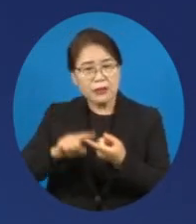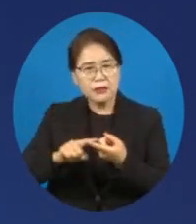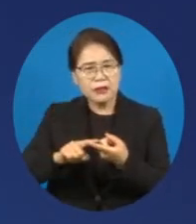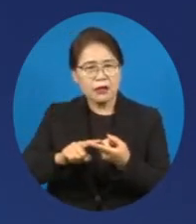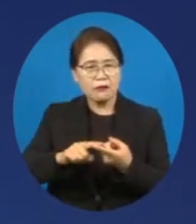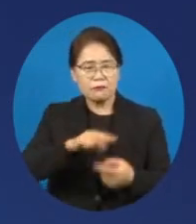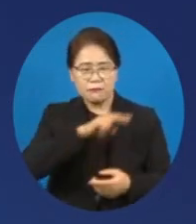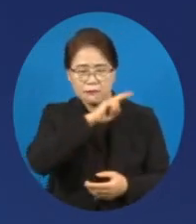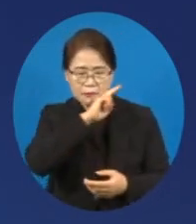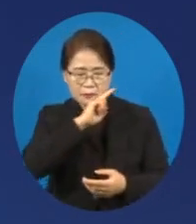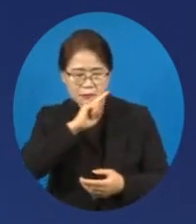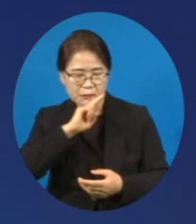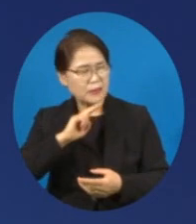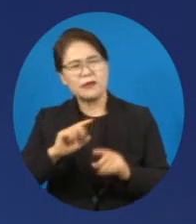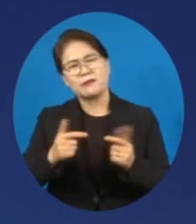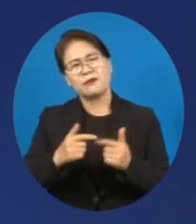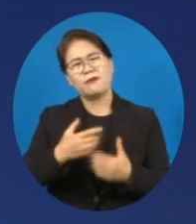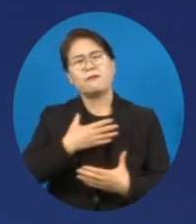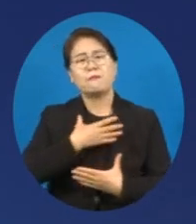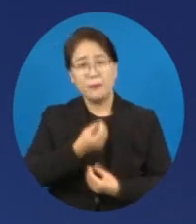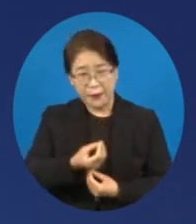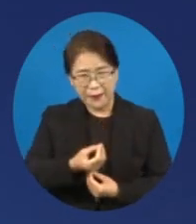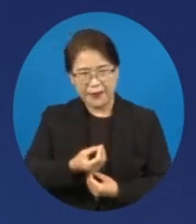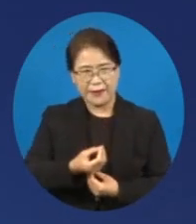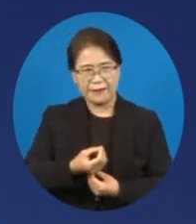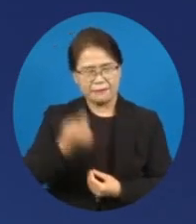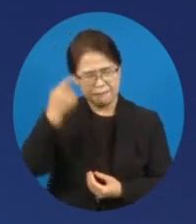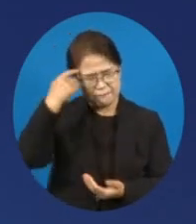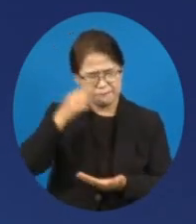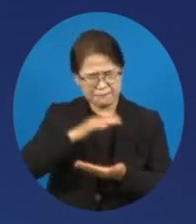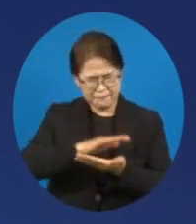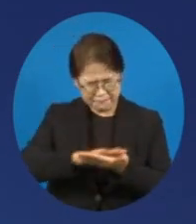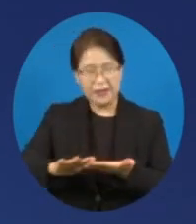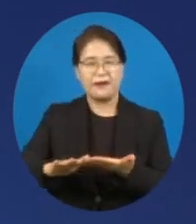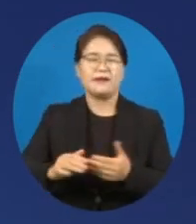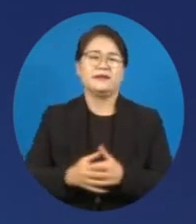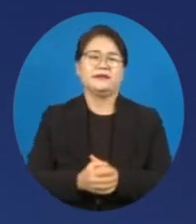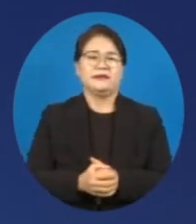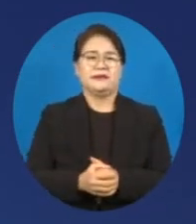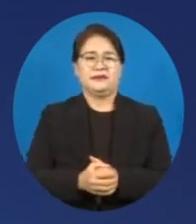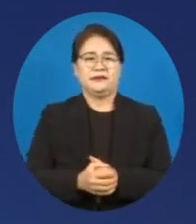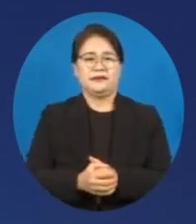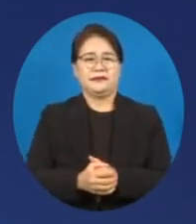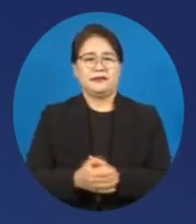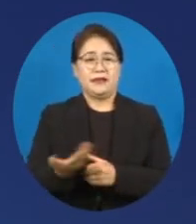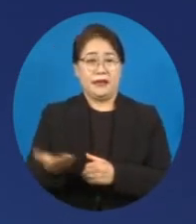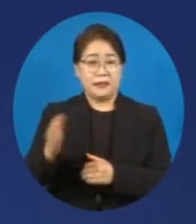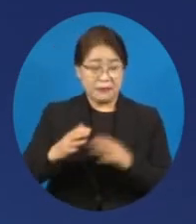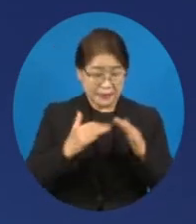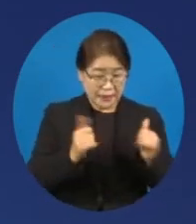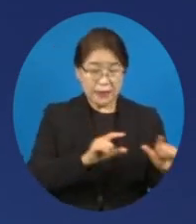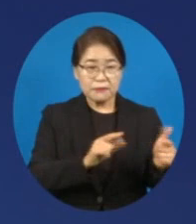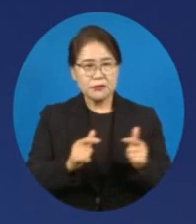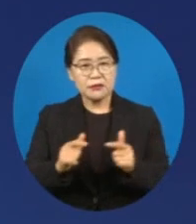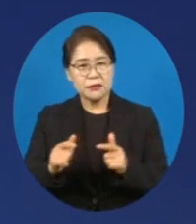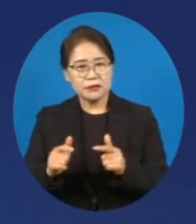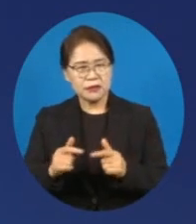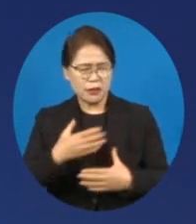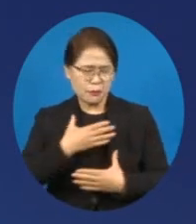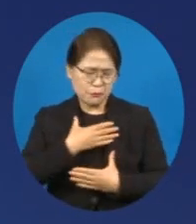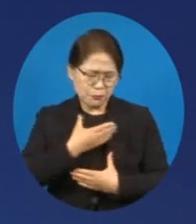편안함이 아니라 평안 평강이었습니다 그런데 사람들은요이